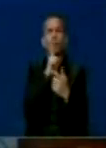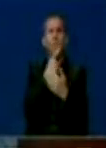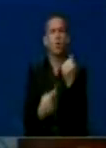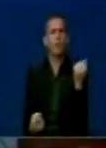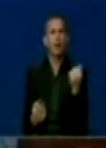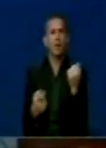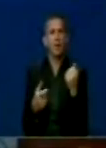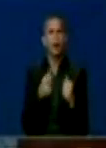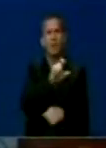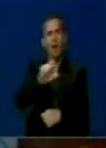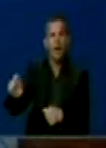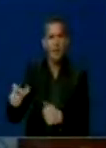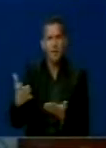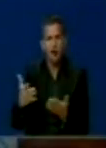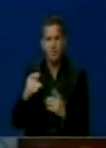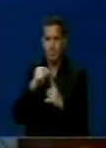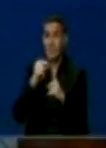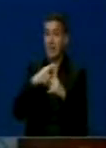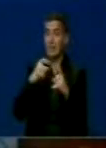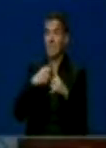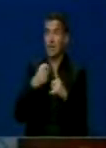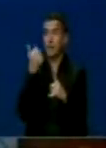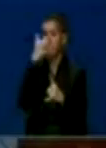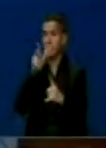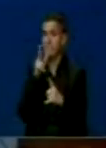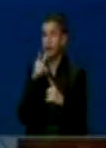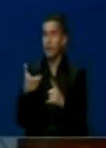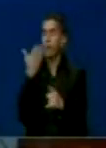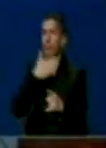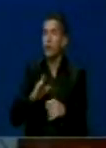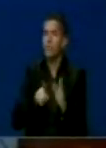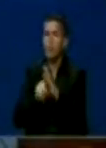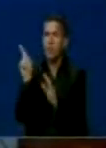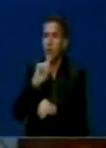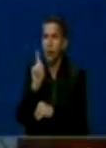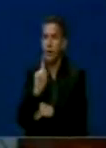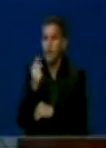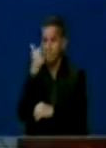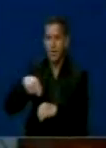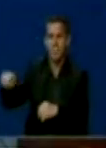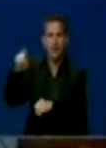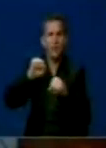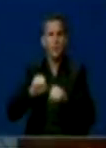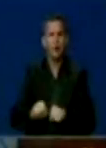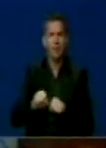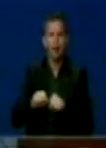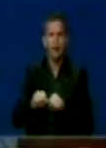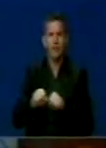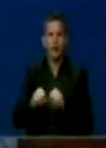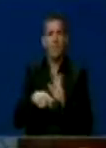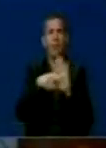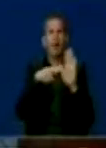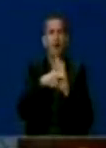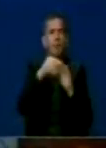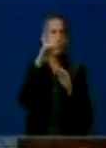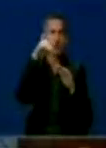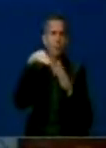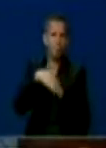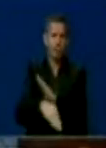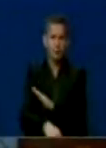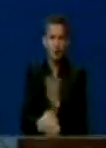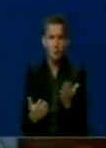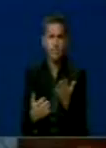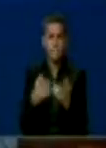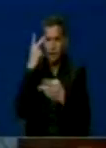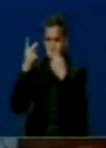PTK-ja nuk po dëmtohet për shkak se nuk po arrin me pas sukses në tregë, po për shkak se kjo qeveri qëllimisht po e dëmton PTK-n. Në komisionin hetimor,